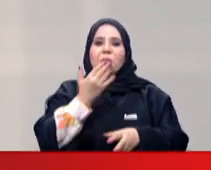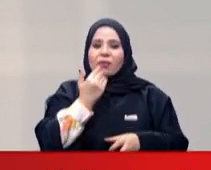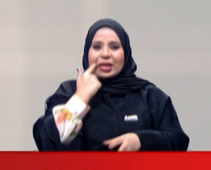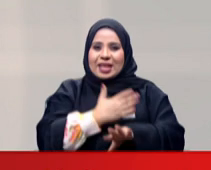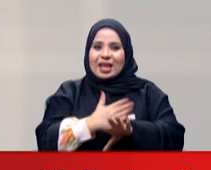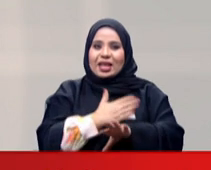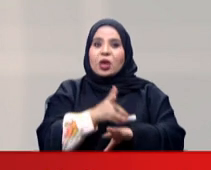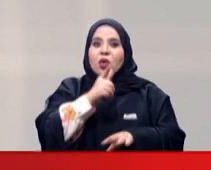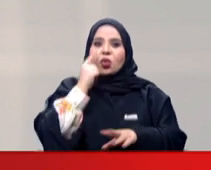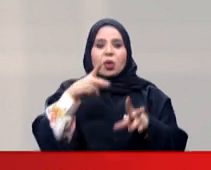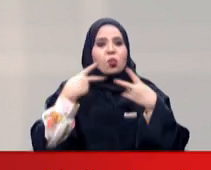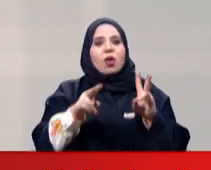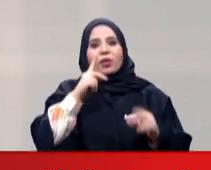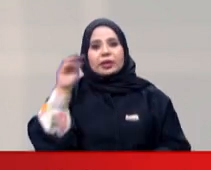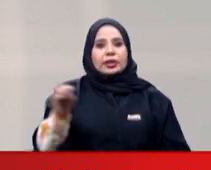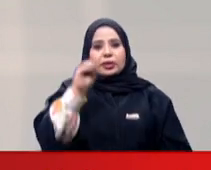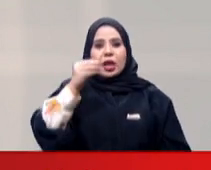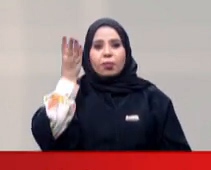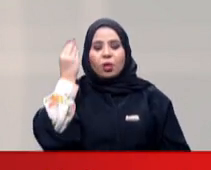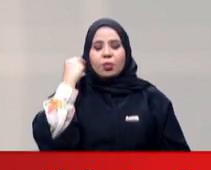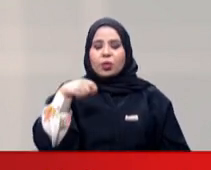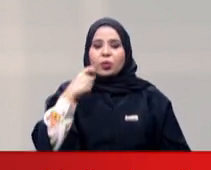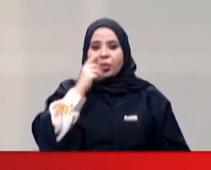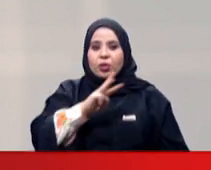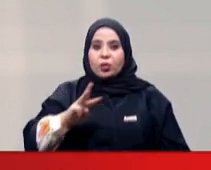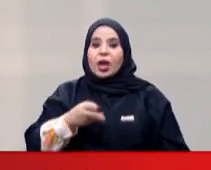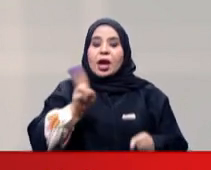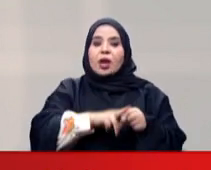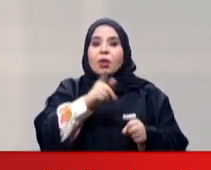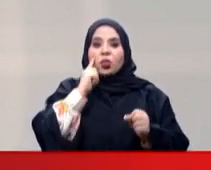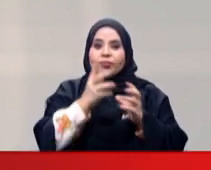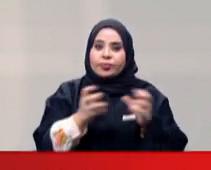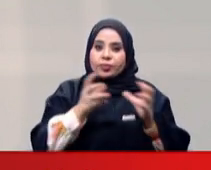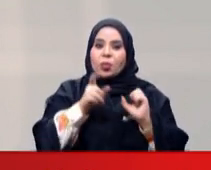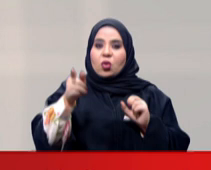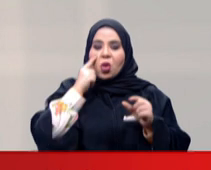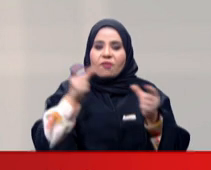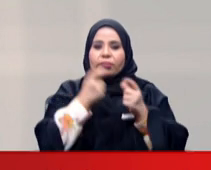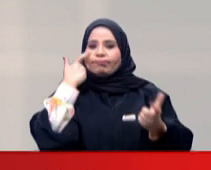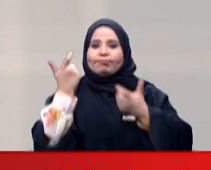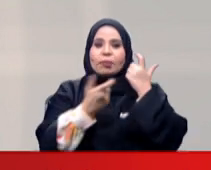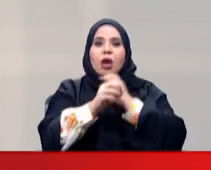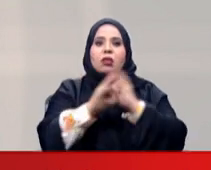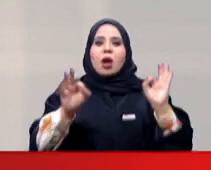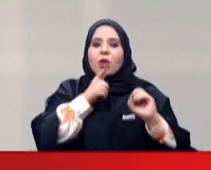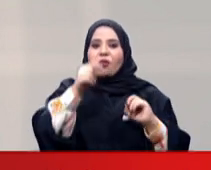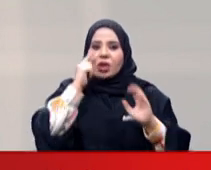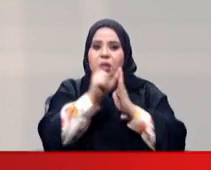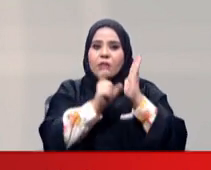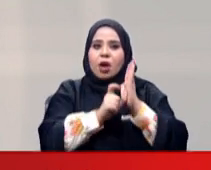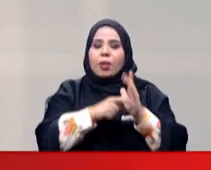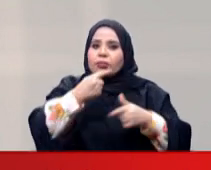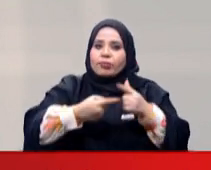تم التوافق عليها مع هيئة المعلومات والحكومة الإلكترونية، موضحا أن الفريق يتابع كل ما يرد على النظام